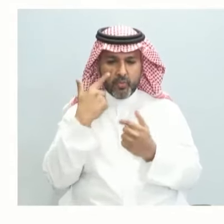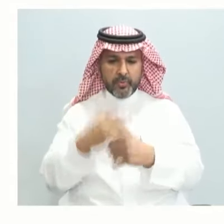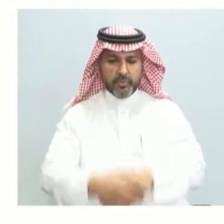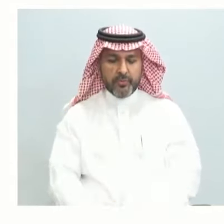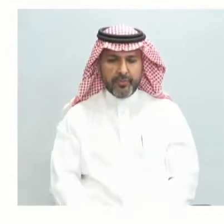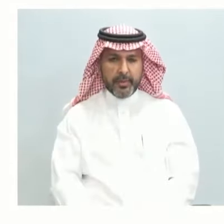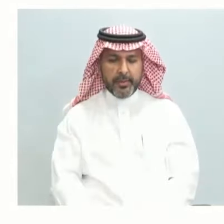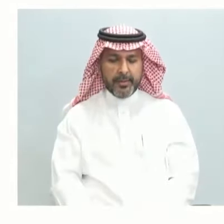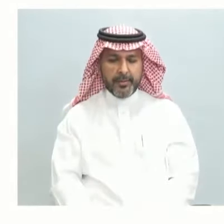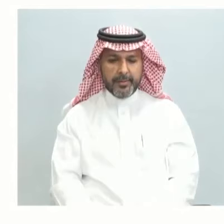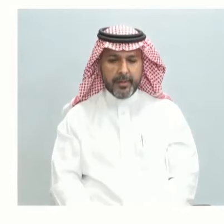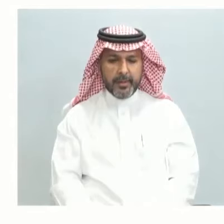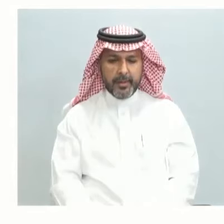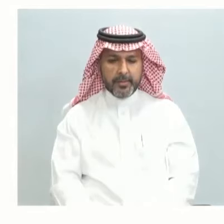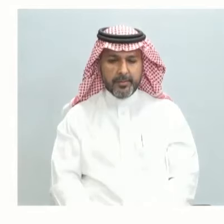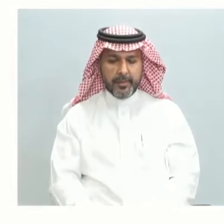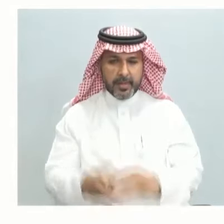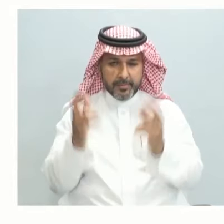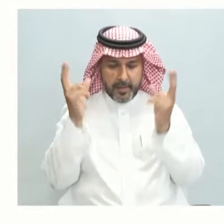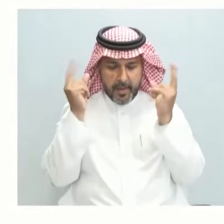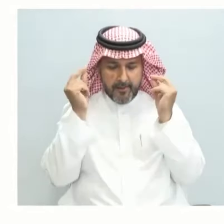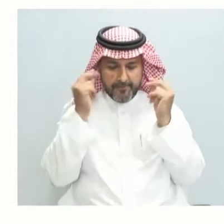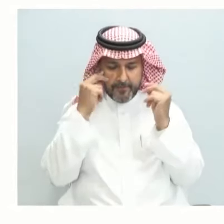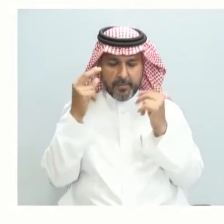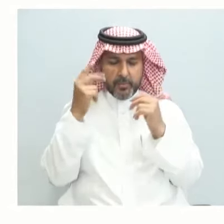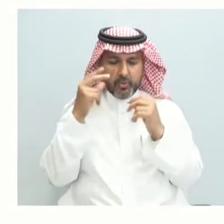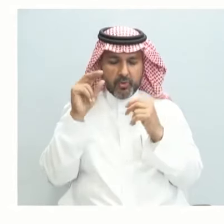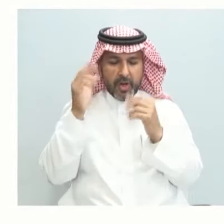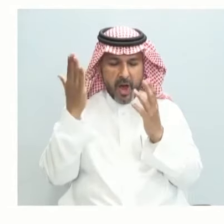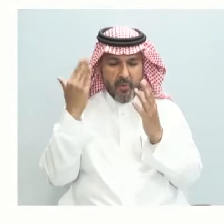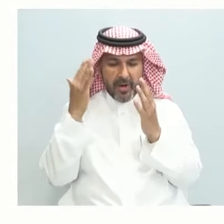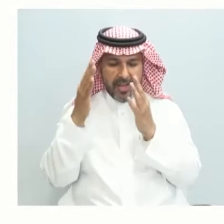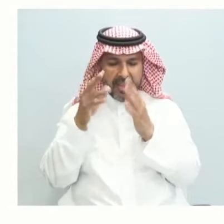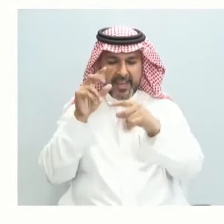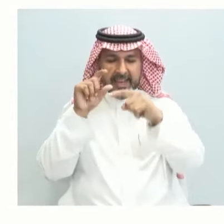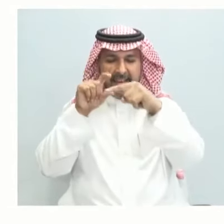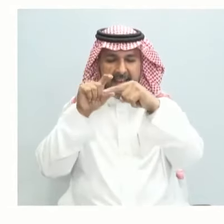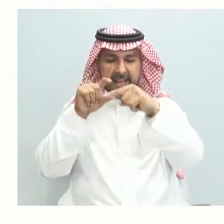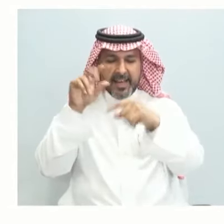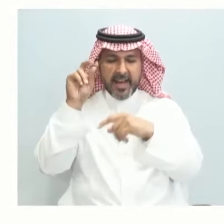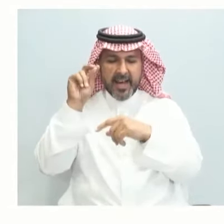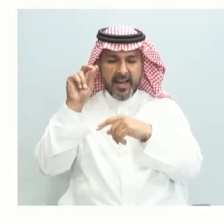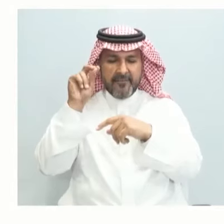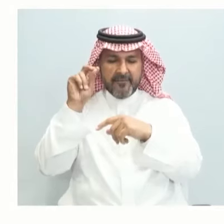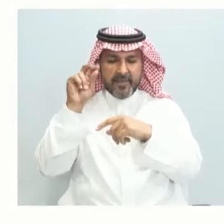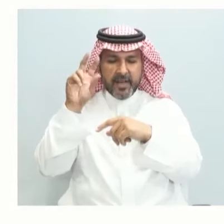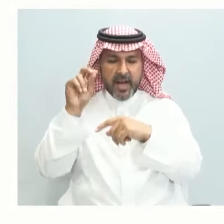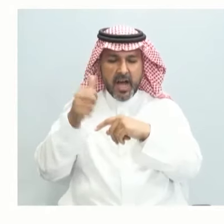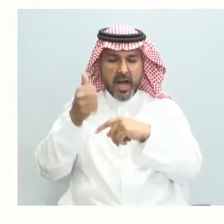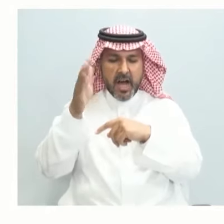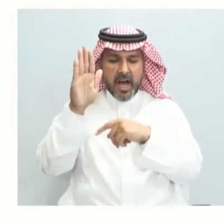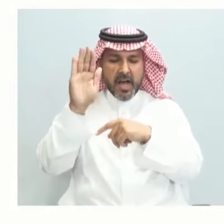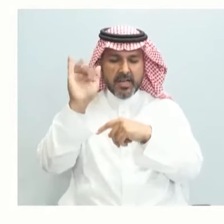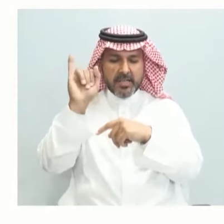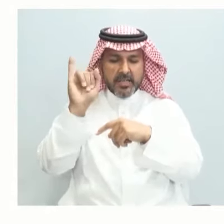العاملين هو القاسم المشترك الاكبر والقوس الثاني او العامل الثاني هو